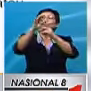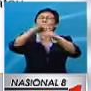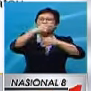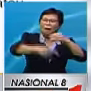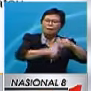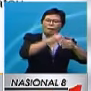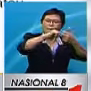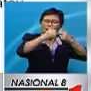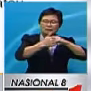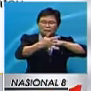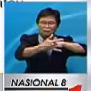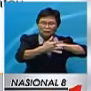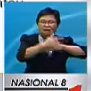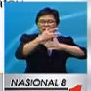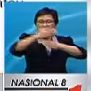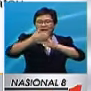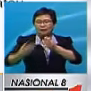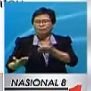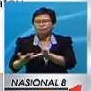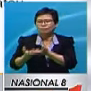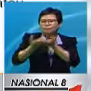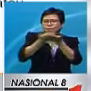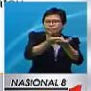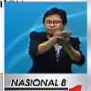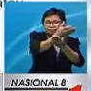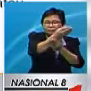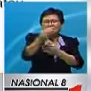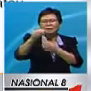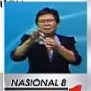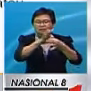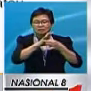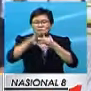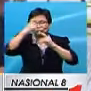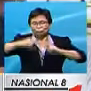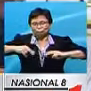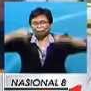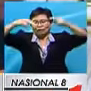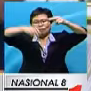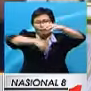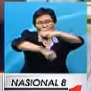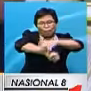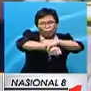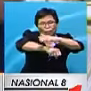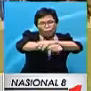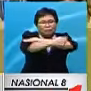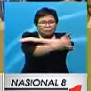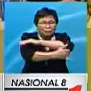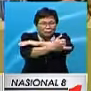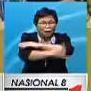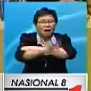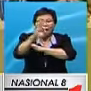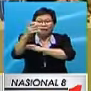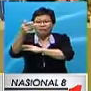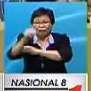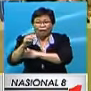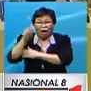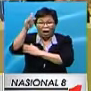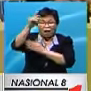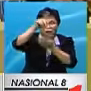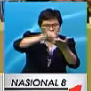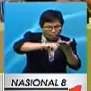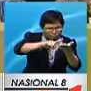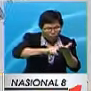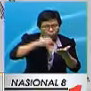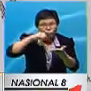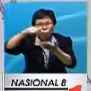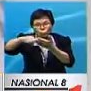berhubung isu-isu teknikal yang telah dibangkitkan serta kerjasama bagi meningkatkan bola sepak negara. FAM juga akan meneliti